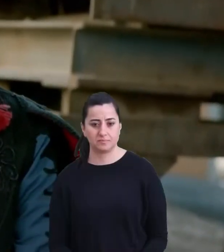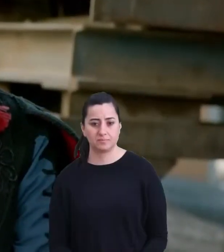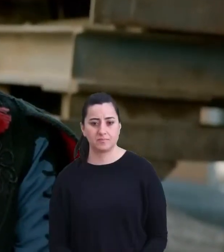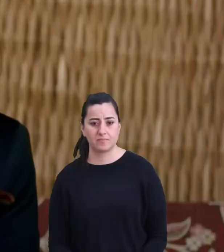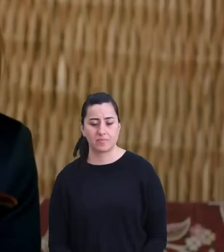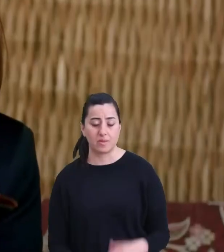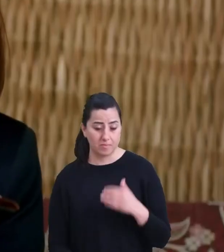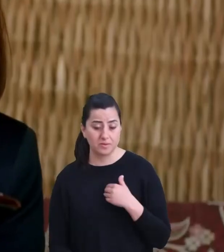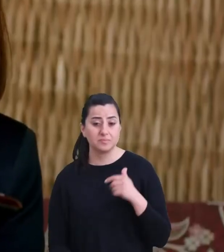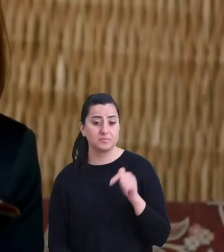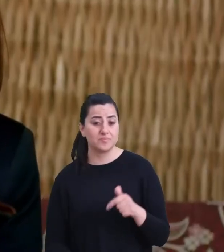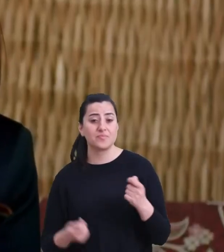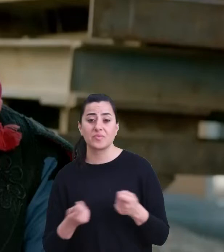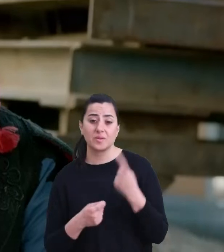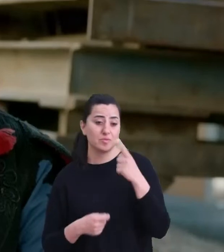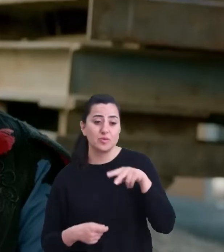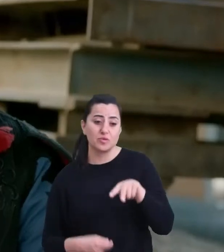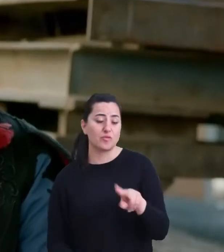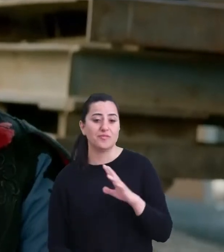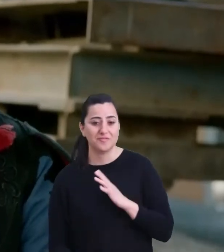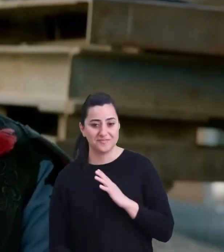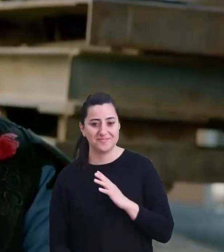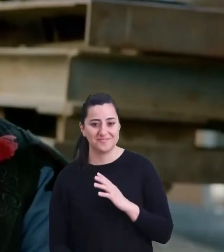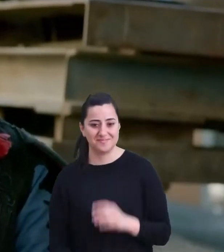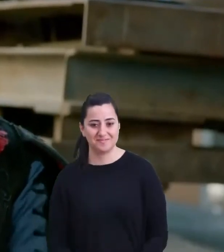Neye kalırsa bu işlen tek bir yolu var.